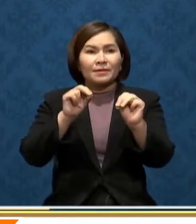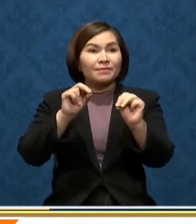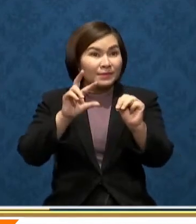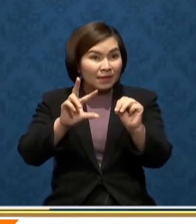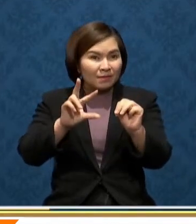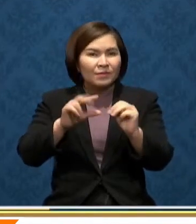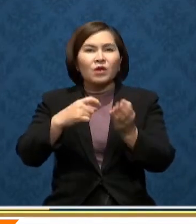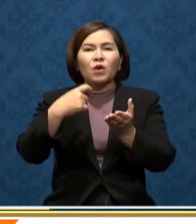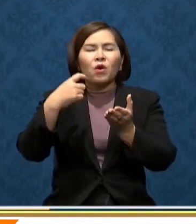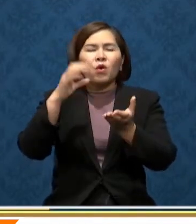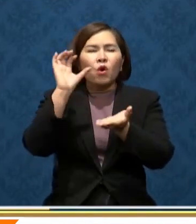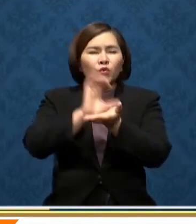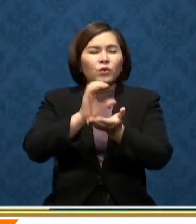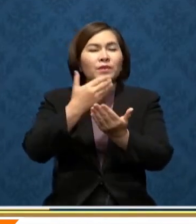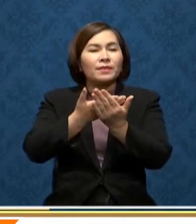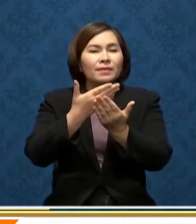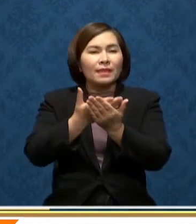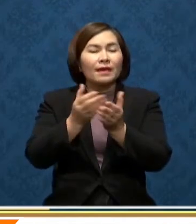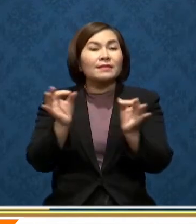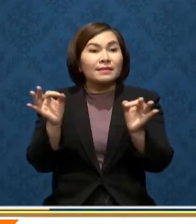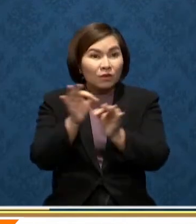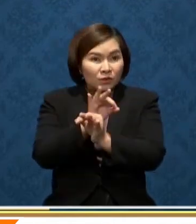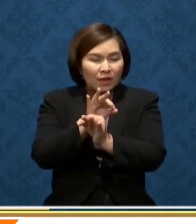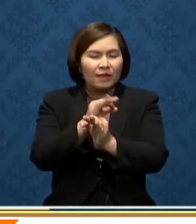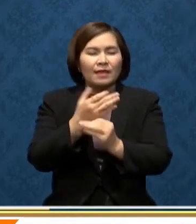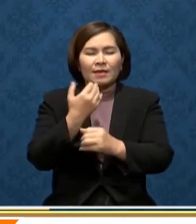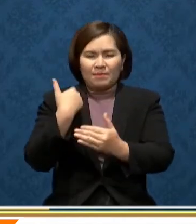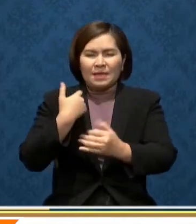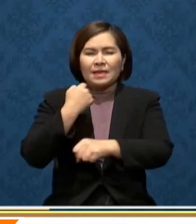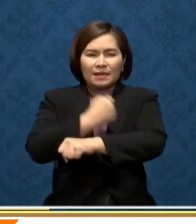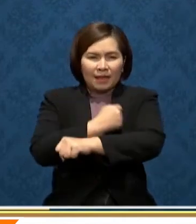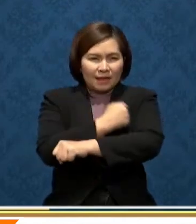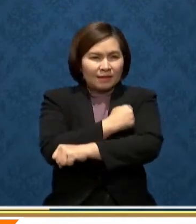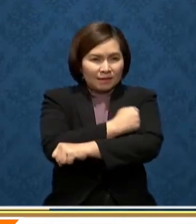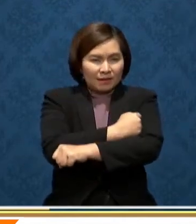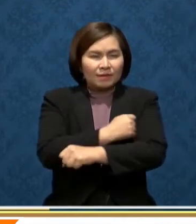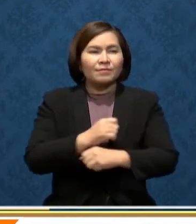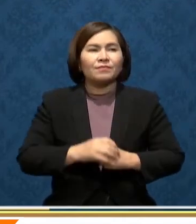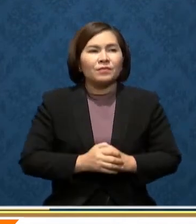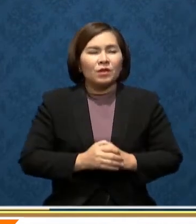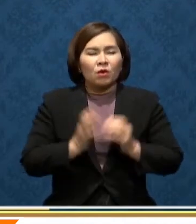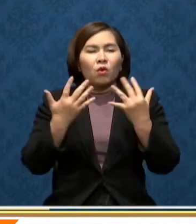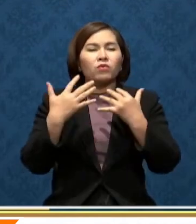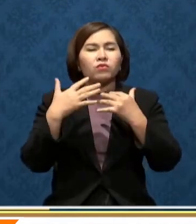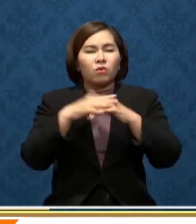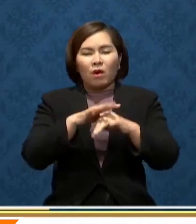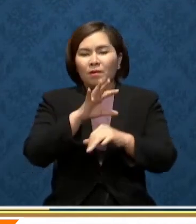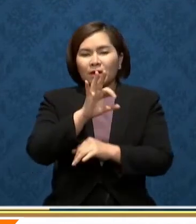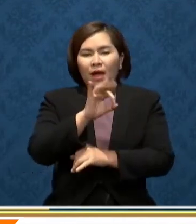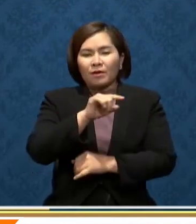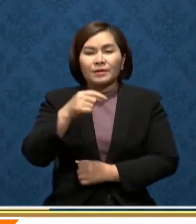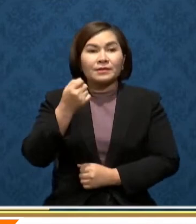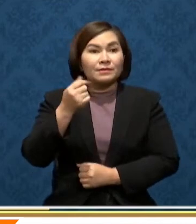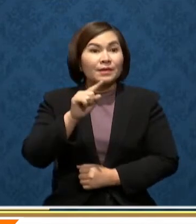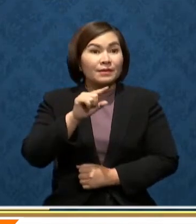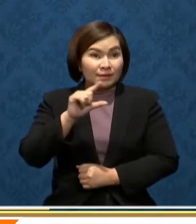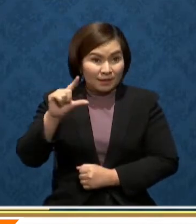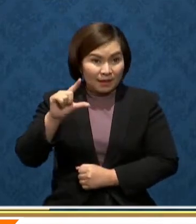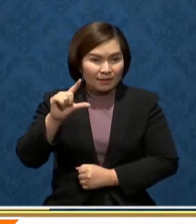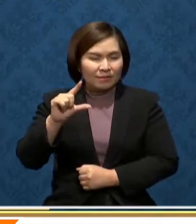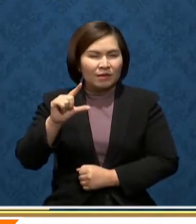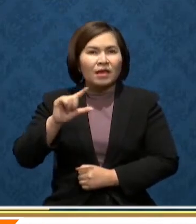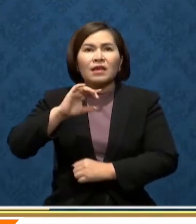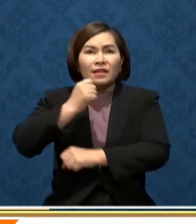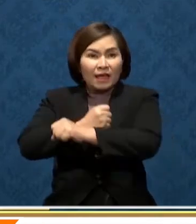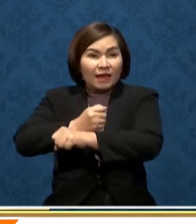และกองทุนเงินทดแทนมีจำนวนแรงงานประมาณ 9ถึง 11ล้านคนจากแรงงาน